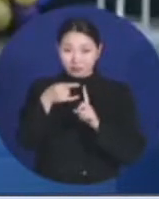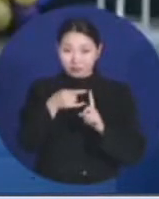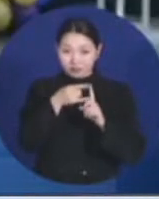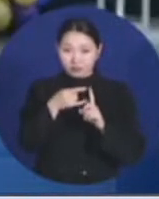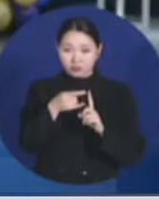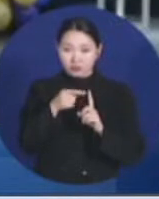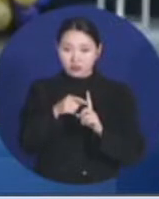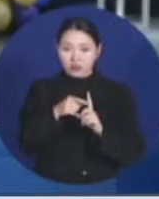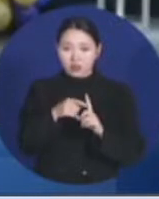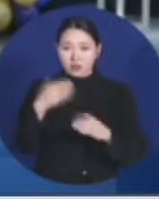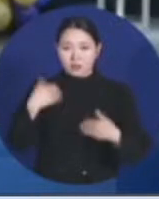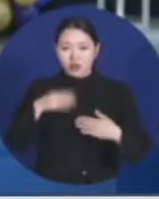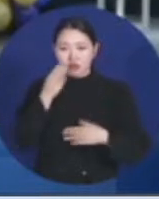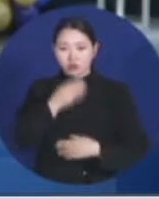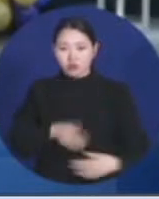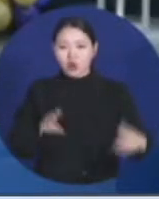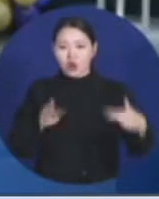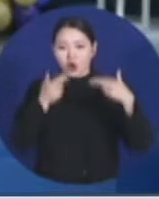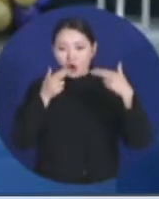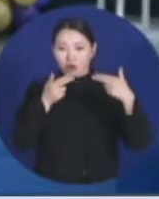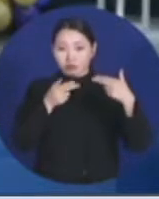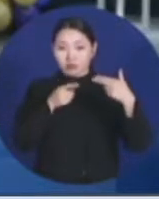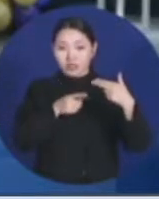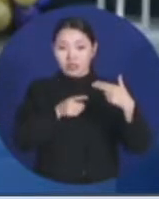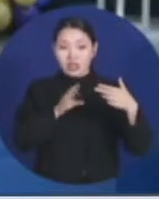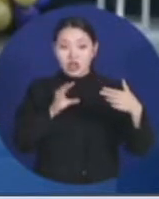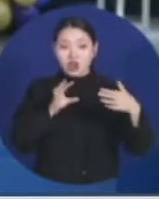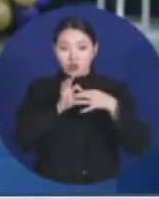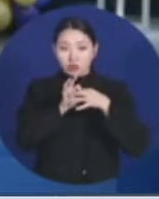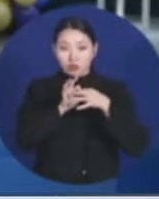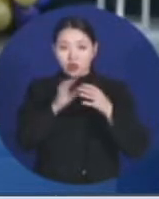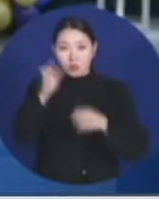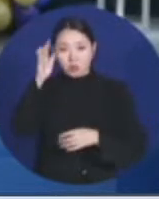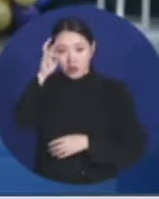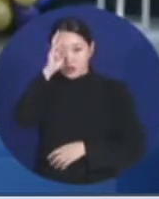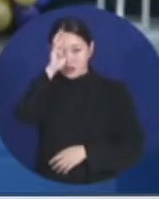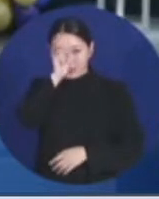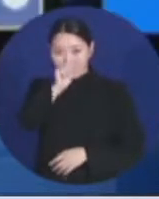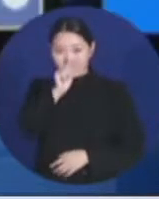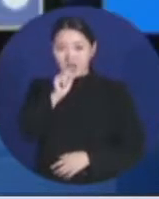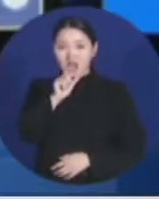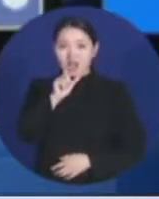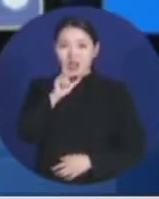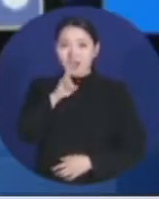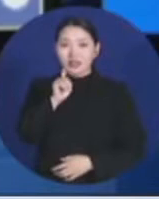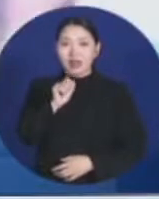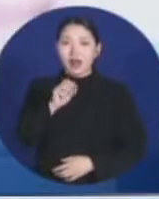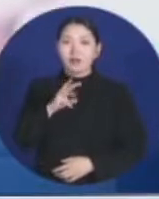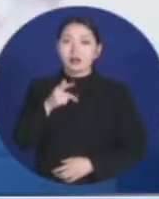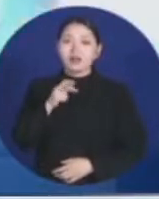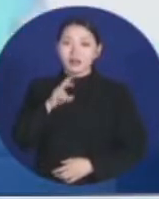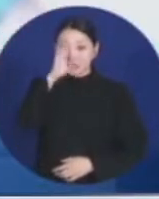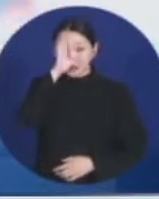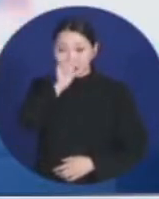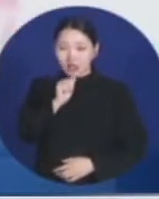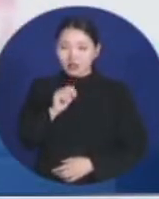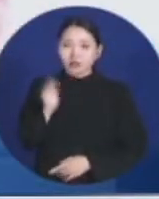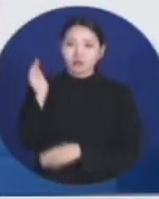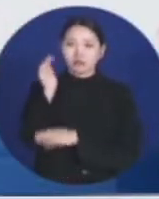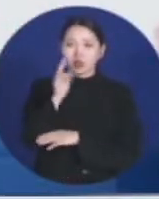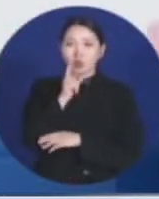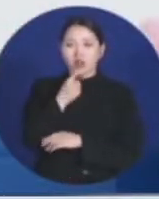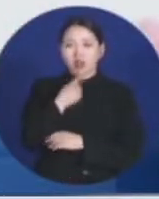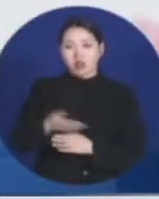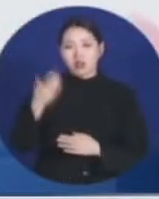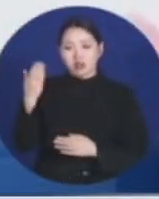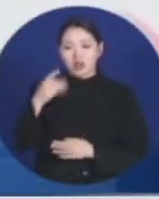шинэхүү багшийн анги шууд холбогдсон байна. Дараа нь захим сургуулийг санаачлагч боловсрал шинжлэх ухааны сайд их хамглан үг хэлсэн юм а. Тэрээр дуртай